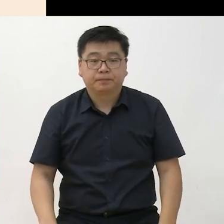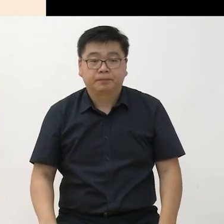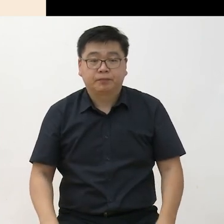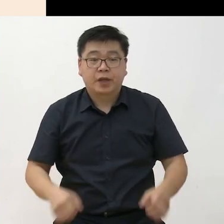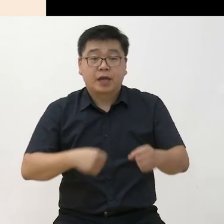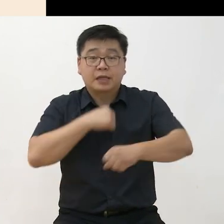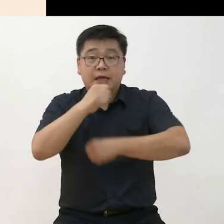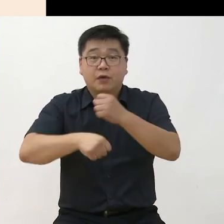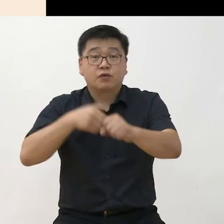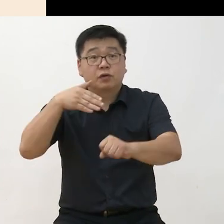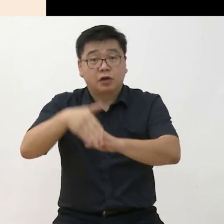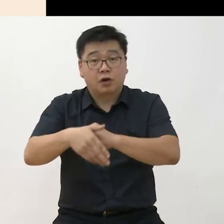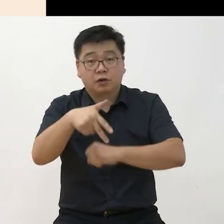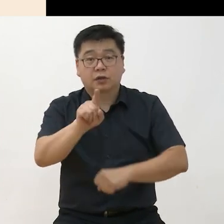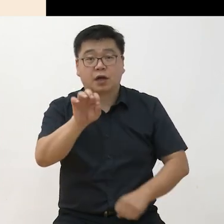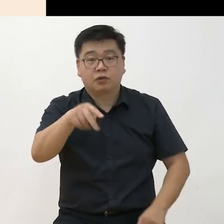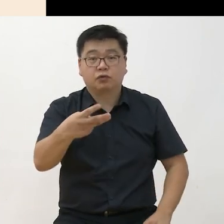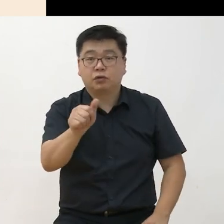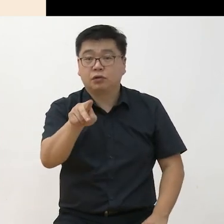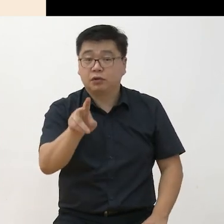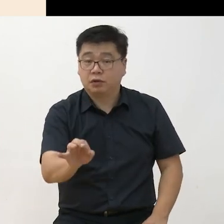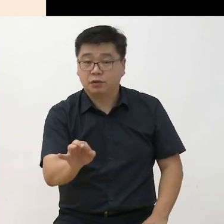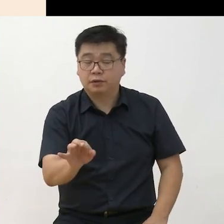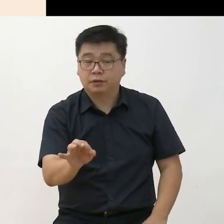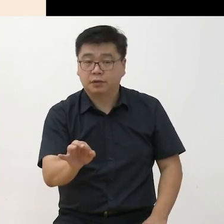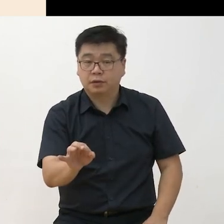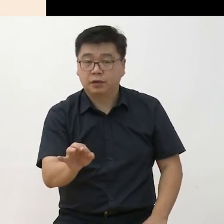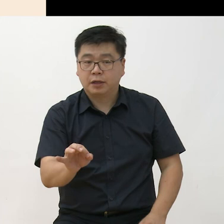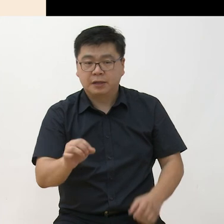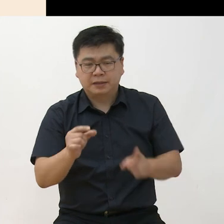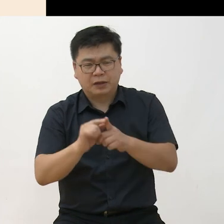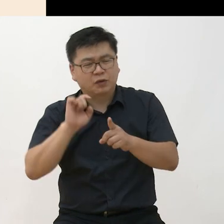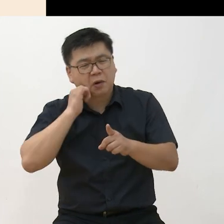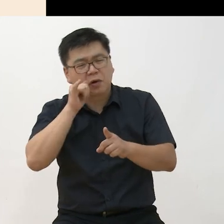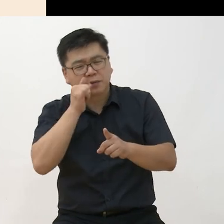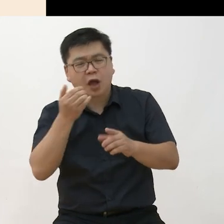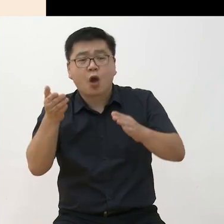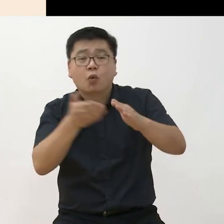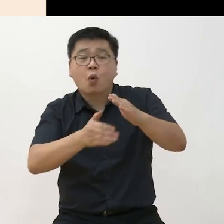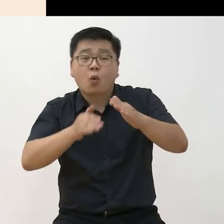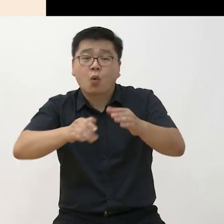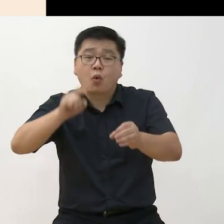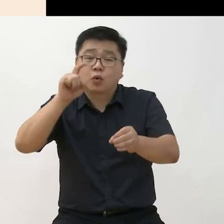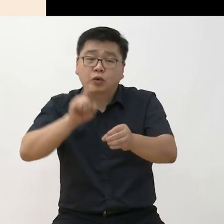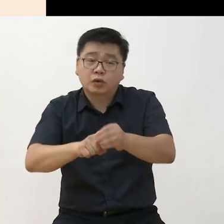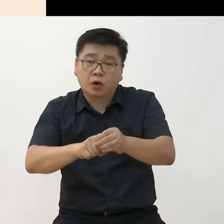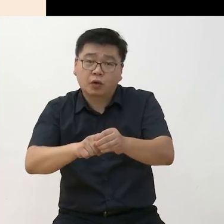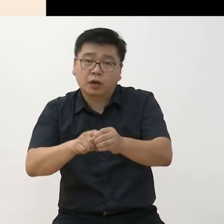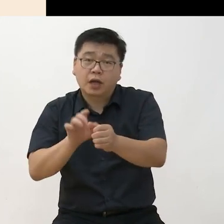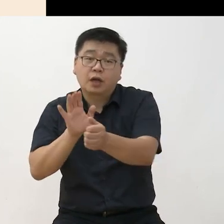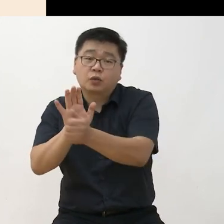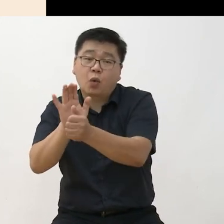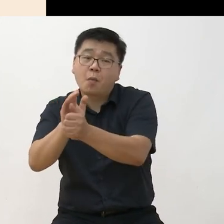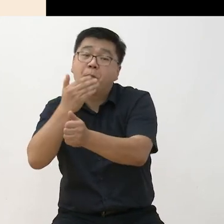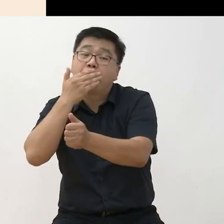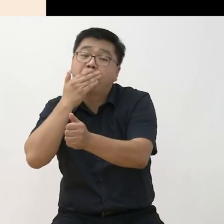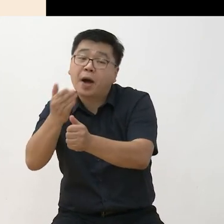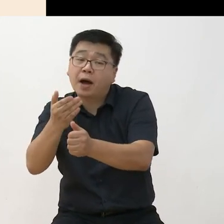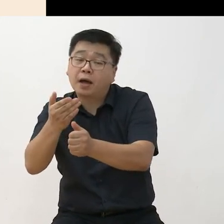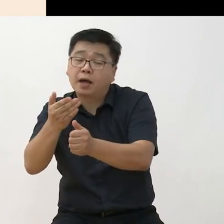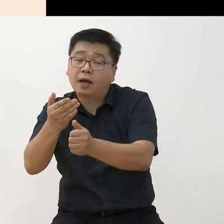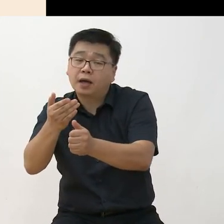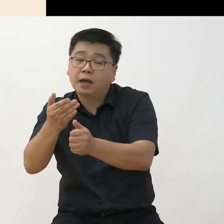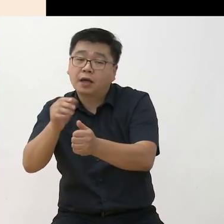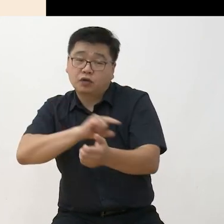이제 자율형의 경우에는 여기 좀 어려운 단어가 있긴 한데요. 공공적 기획 주제라고 되어 있는데 이제